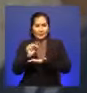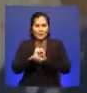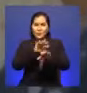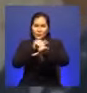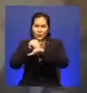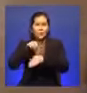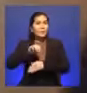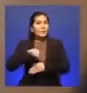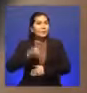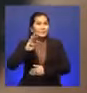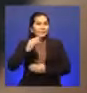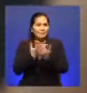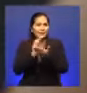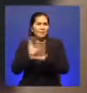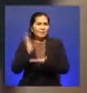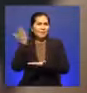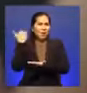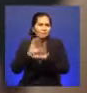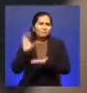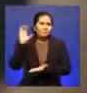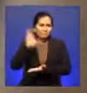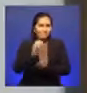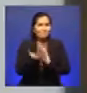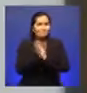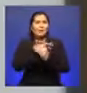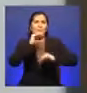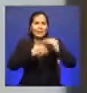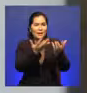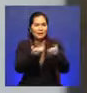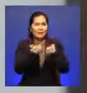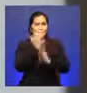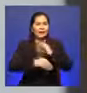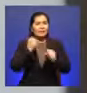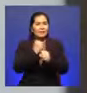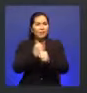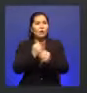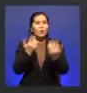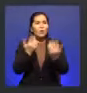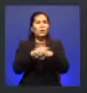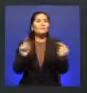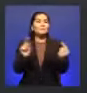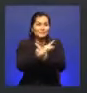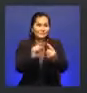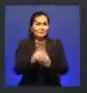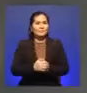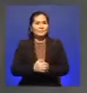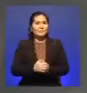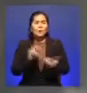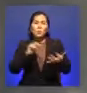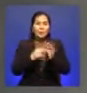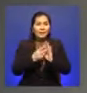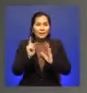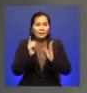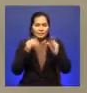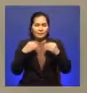เอาเงินที่เคยส่งเข้ากองทุนเนี่ยมาพัฒนาเป็นรูปแบบการจ้างงานคนพิการเชิงสังคมก็คือให้คนพิการทำงานสนับสนุน